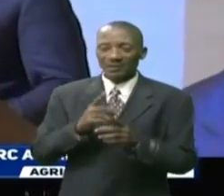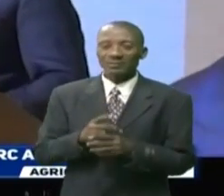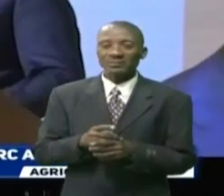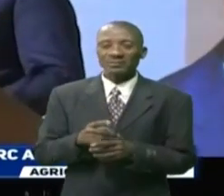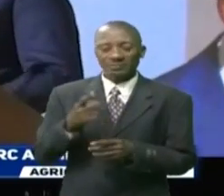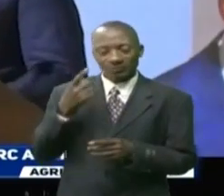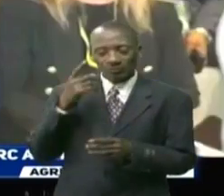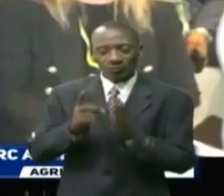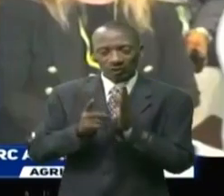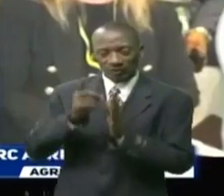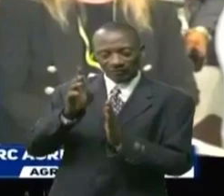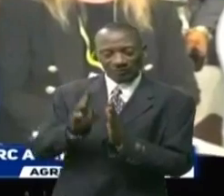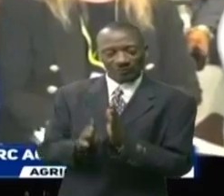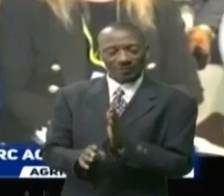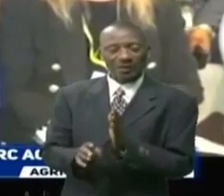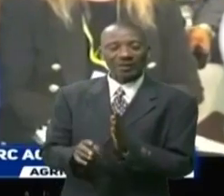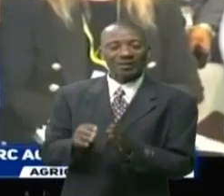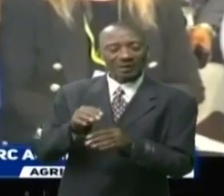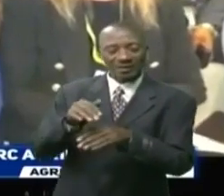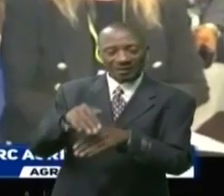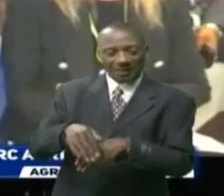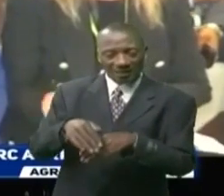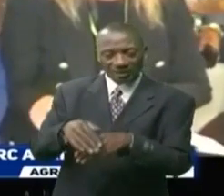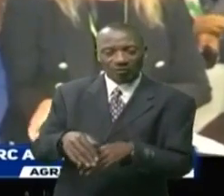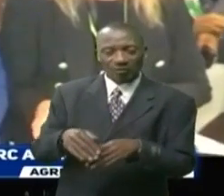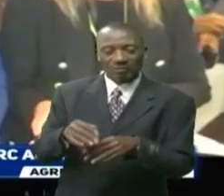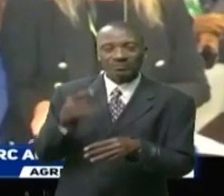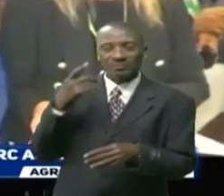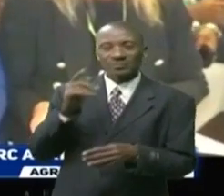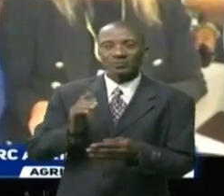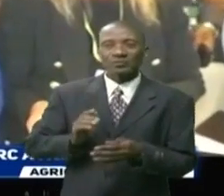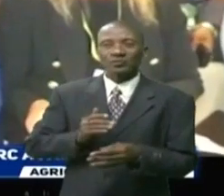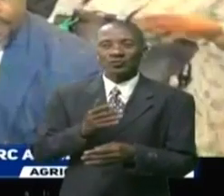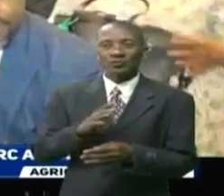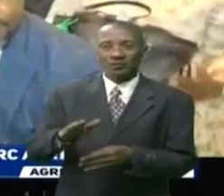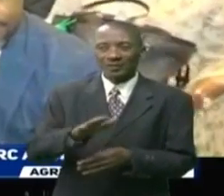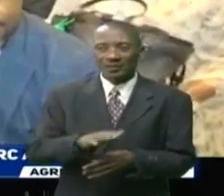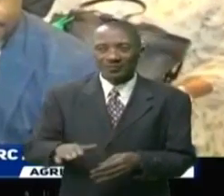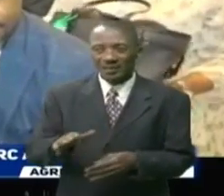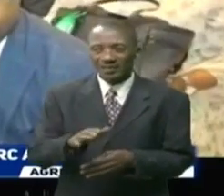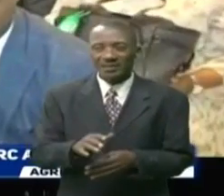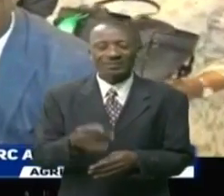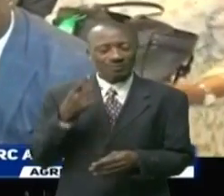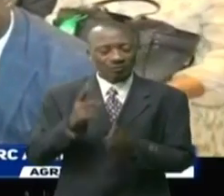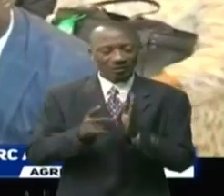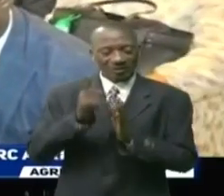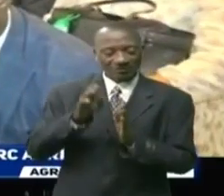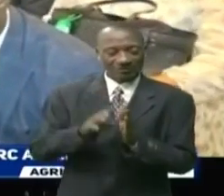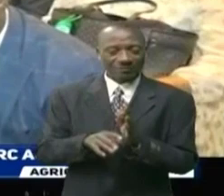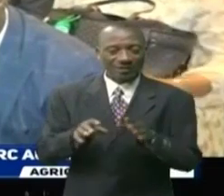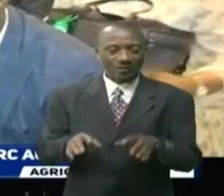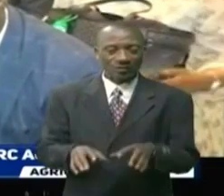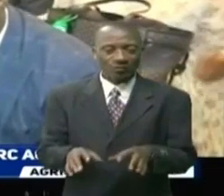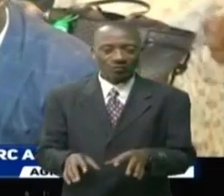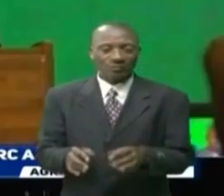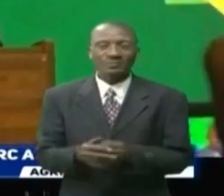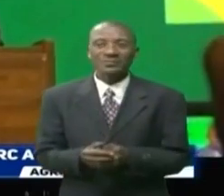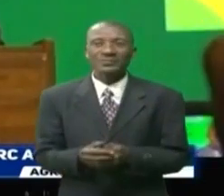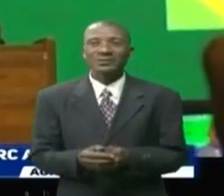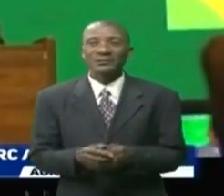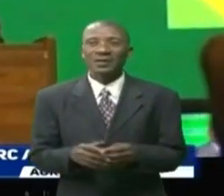développement du secteur agricole, clé du changement et de l'émergence de la RDC. C'est le premier ministre chef du